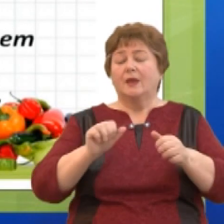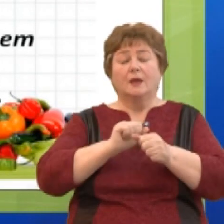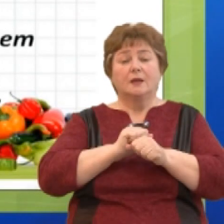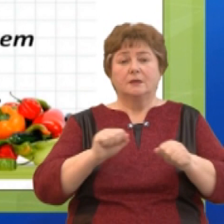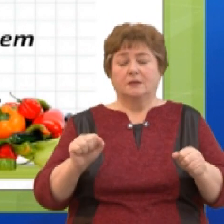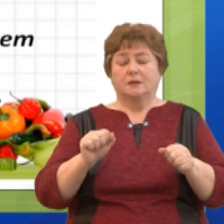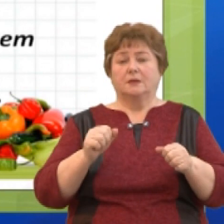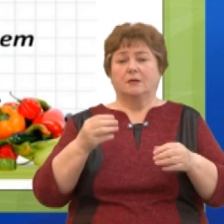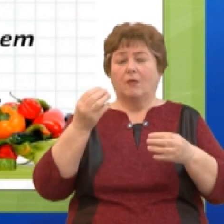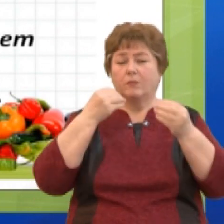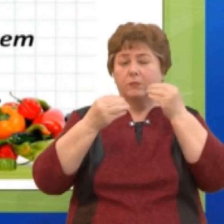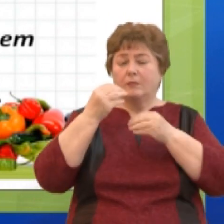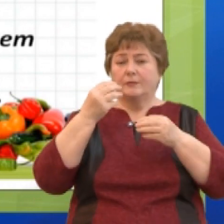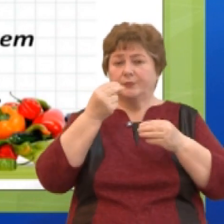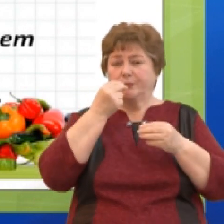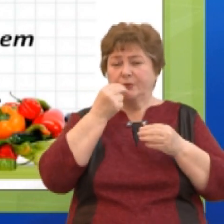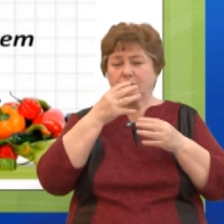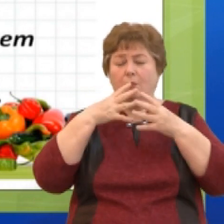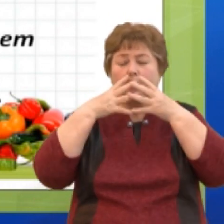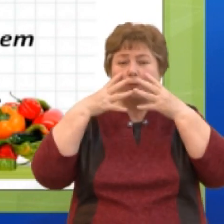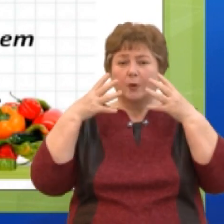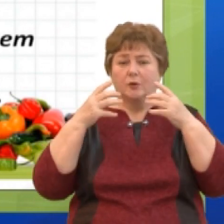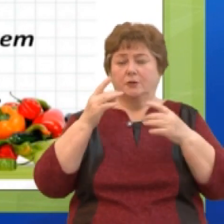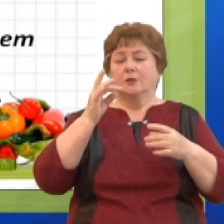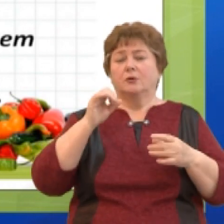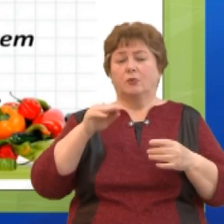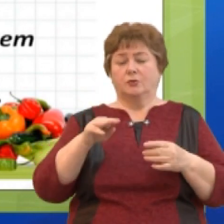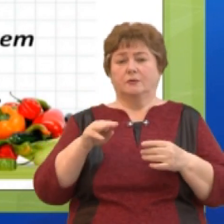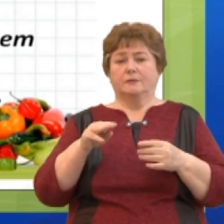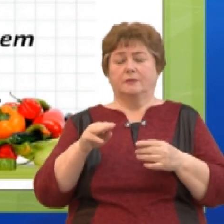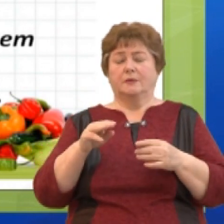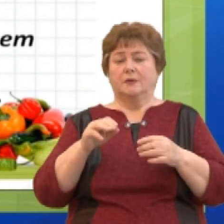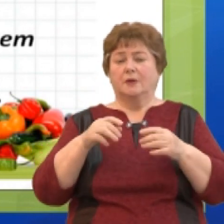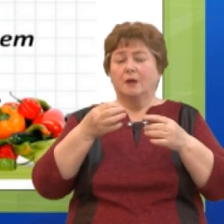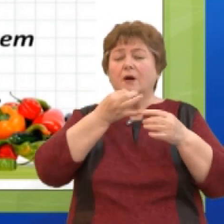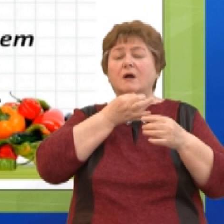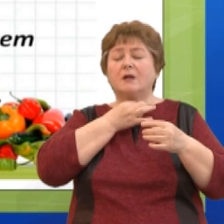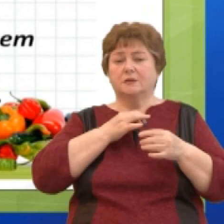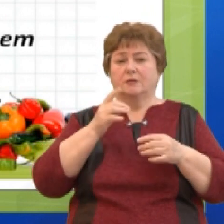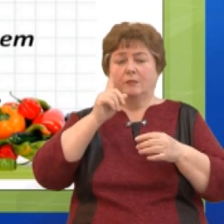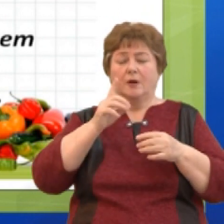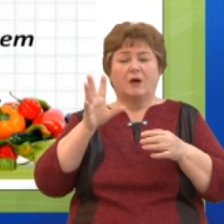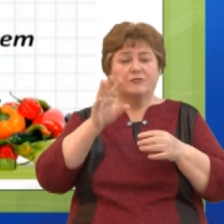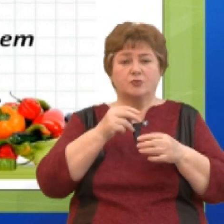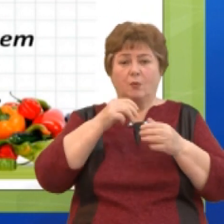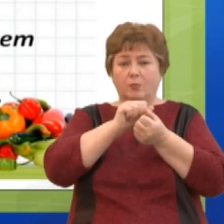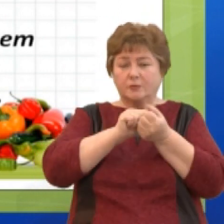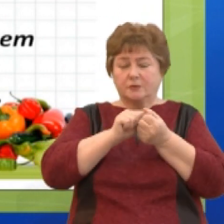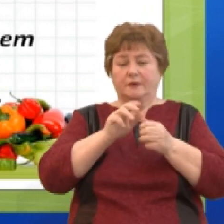Никогда не набивай пищей полный рот. Не глотай, пока все не